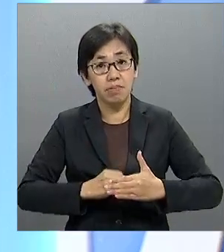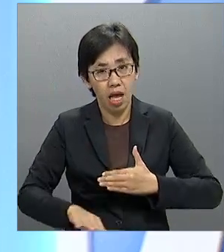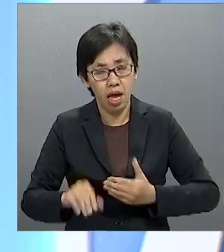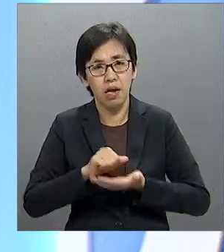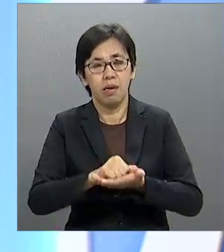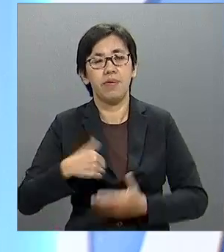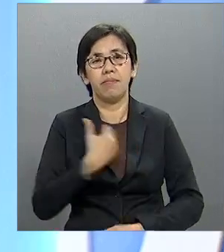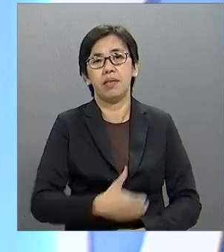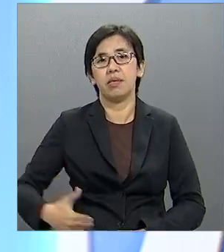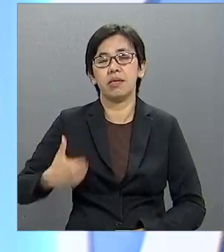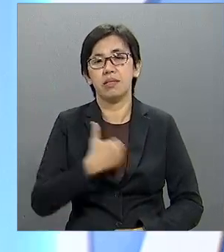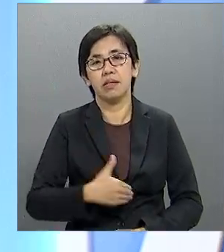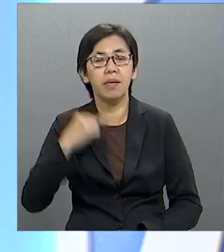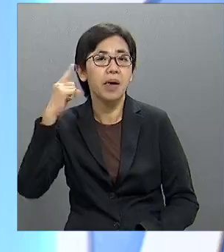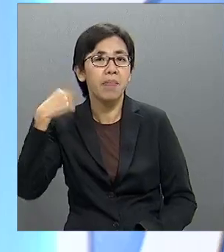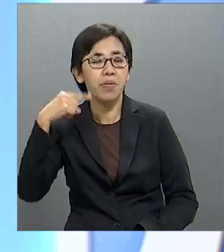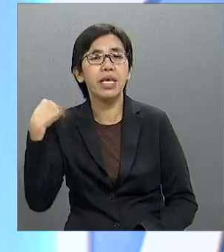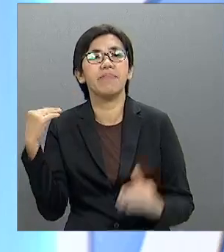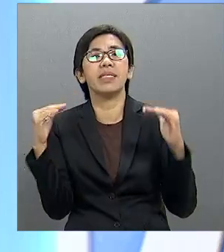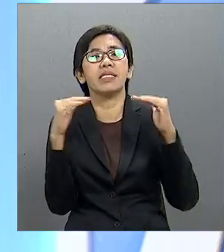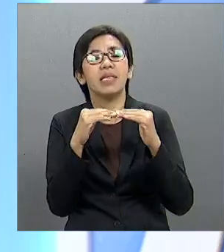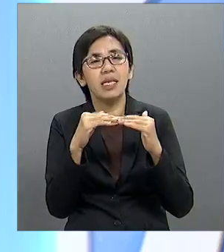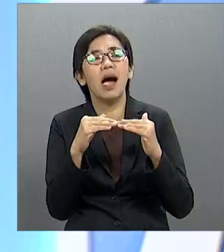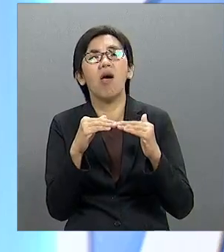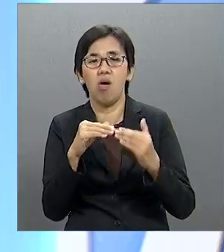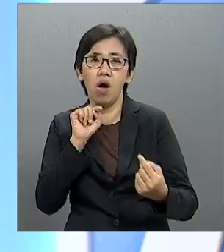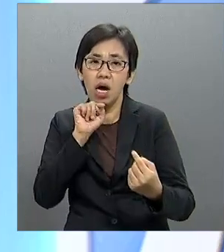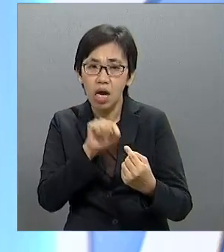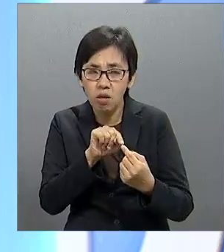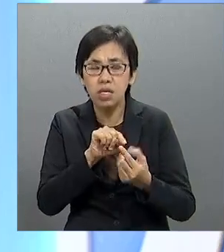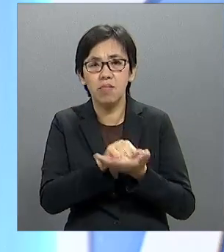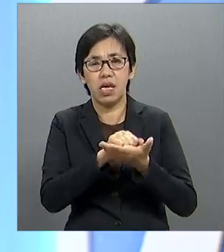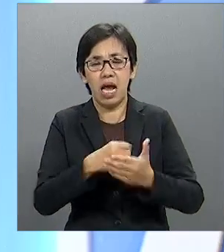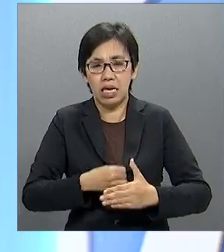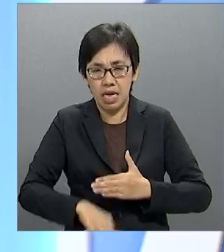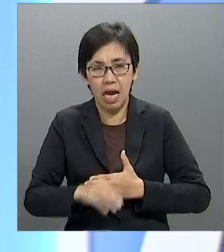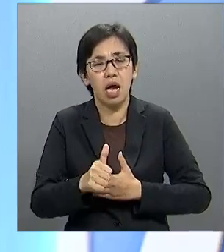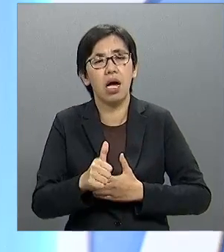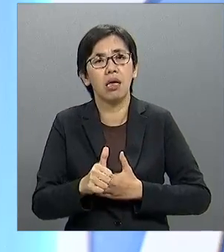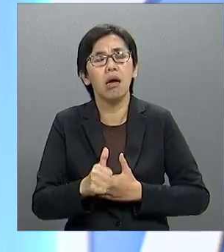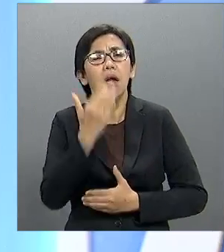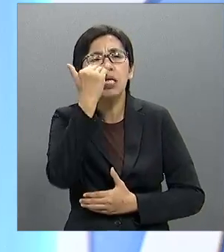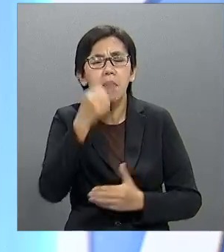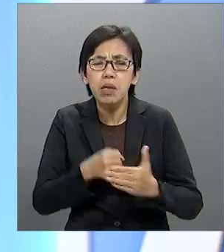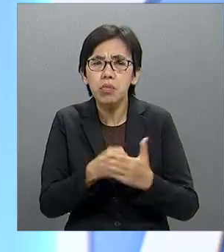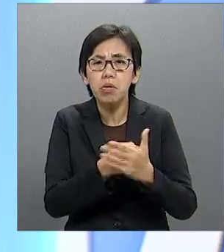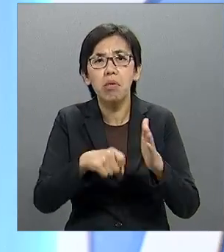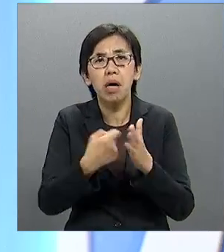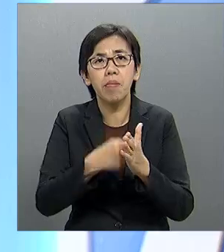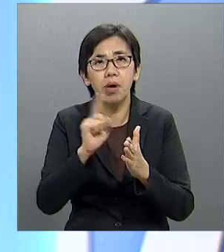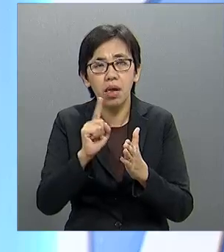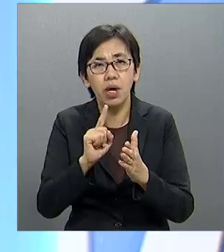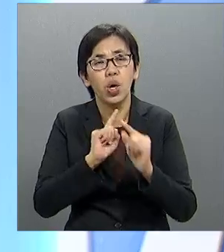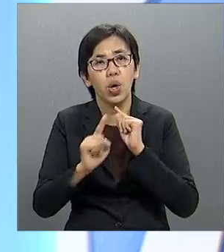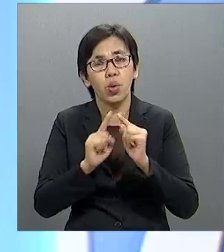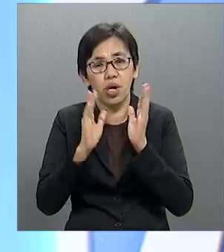ที่ผู้หญิงนั้นสามารถที่จะเข้าถึงได้อย่างปลอดภัยเพราะอะไรถึงต้องมาขับเคลื่อนกันในประเด็นนี้ไปฟังจากเจ้าหน้าที่